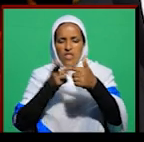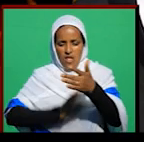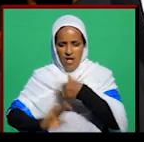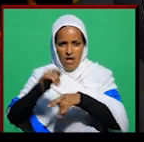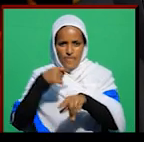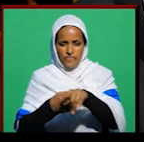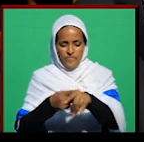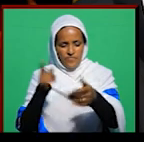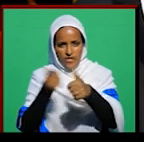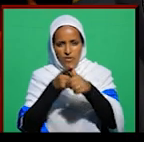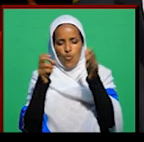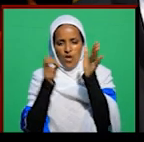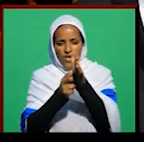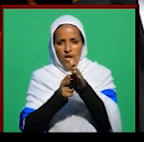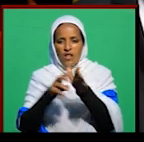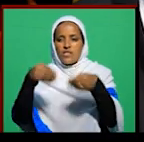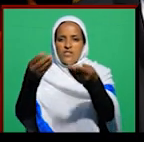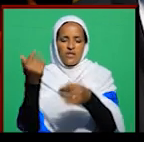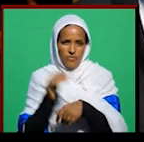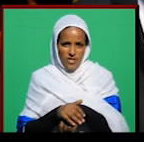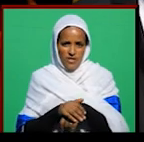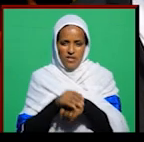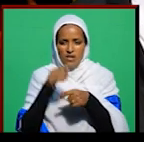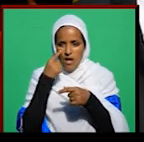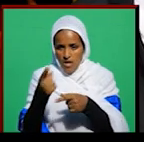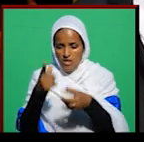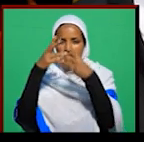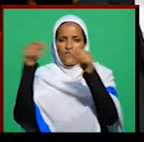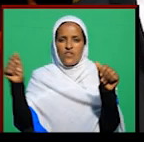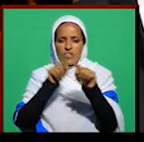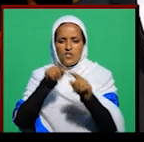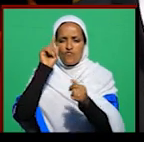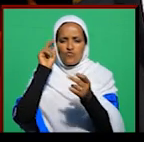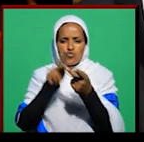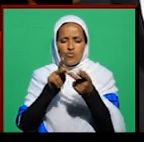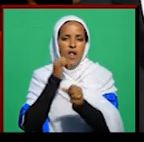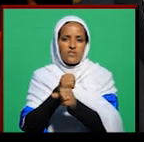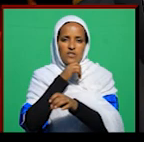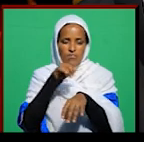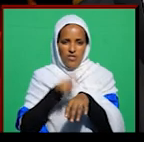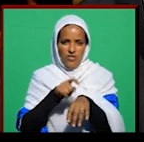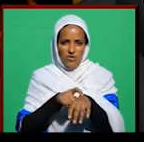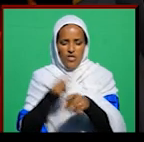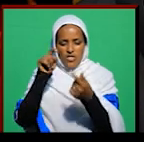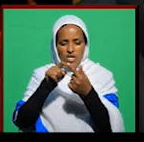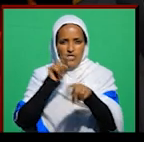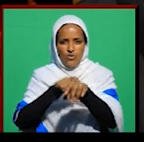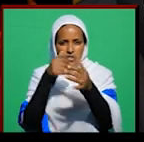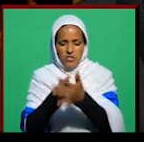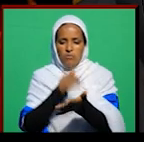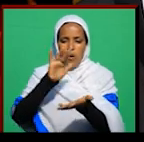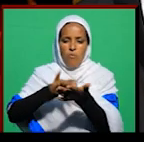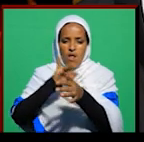ስቦ ተወለደ። በፊት ወንጌል ተሰርታ ነበረ በመልከ ጼዴቅ ጊዜ ታይታ ጠፍታለች፣ ግን ፍጹም ሆና አልተሰራችም ለጊዜው። እስከ ጊዜው